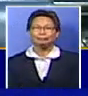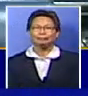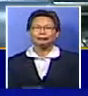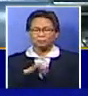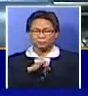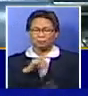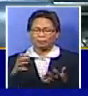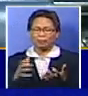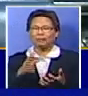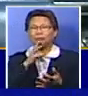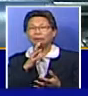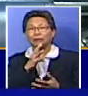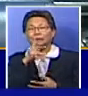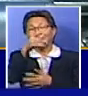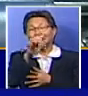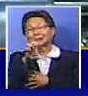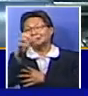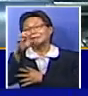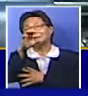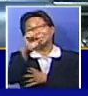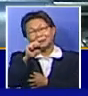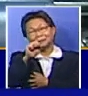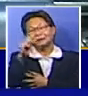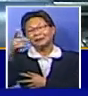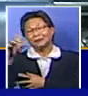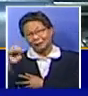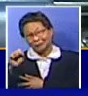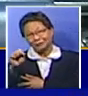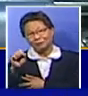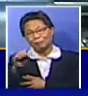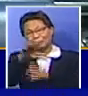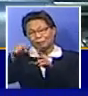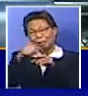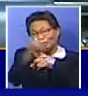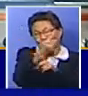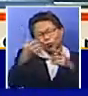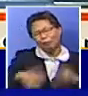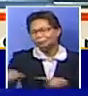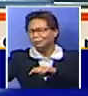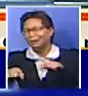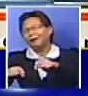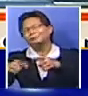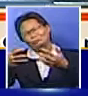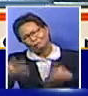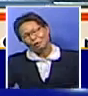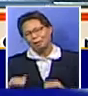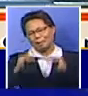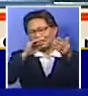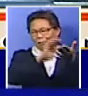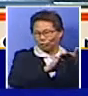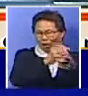Saya ingin tegaskan bahawa kes-kes yang terlibat telah diambil tindakan sewajarnya sama ada peringkat